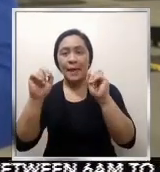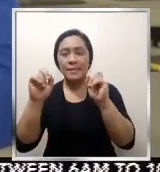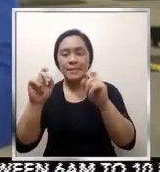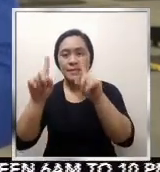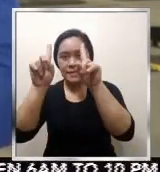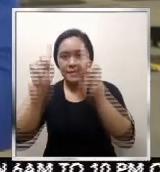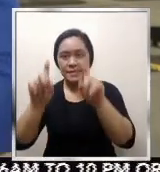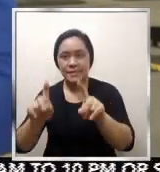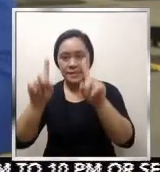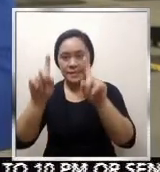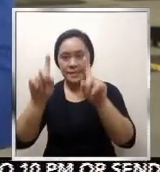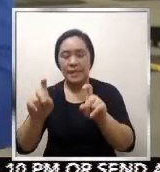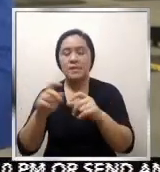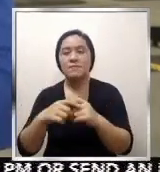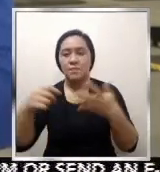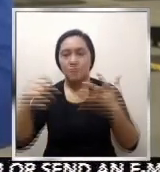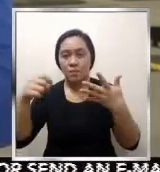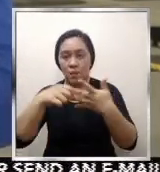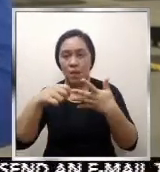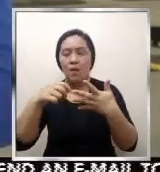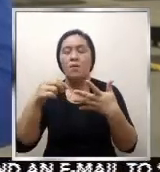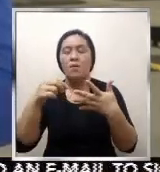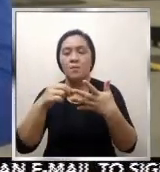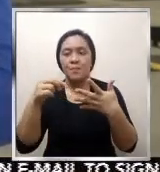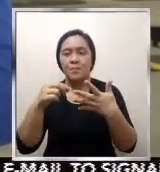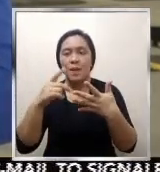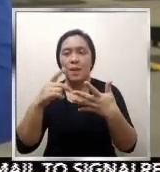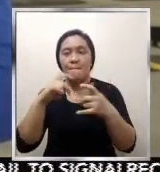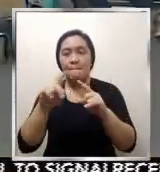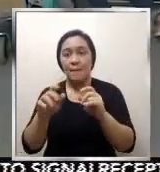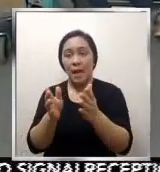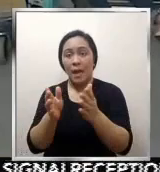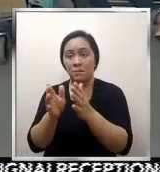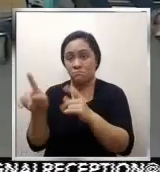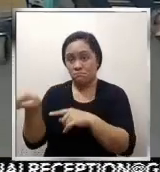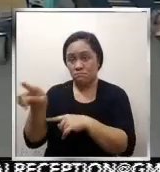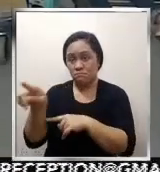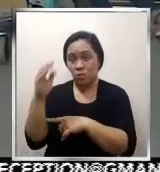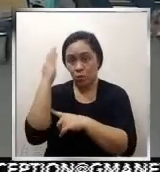hindi po masabi kung kailan ang kanilang flight.